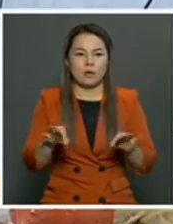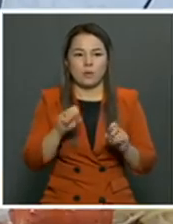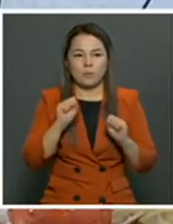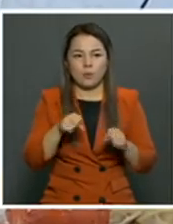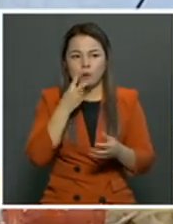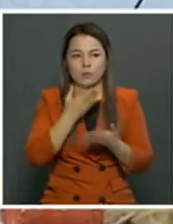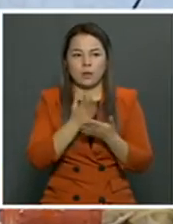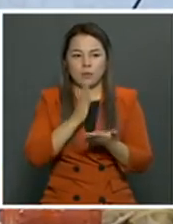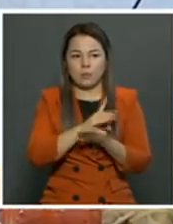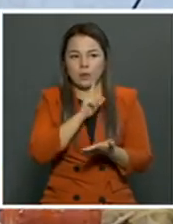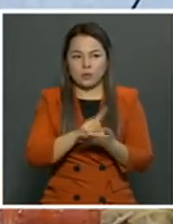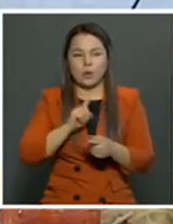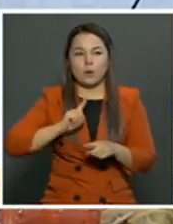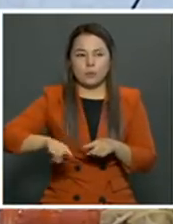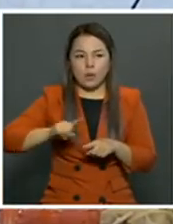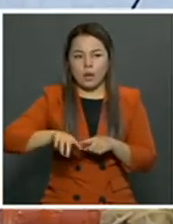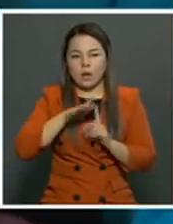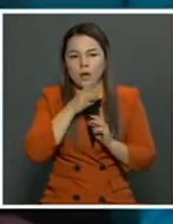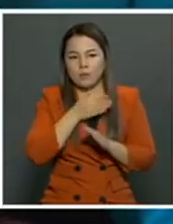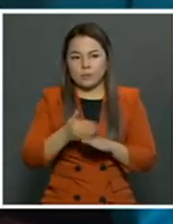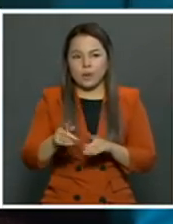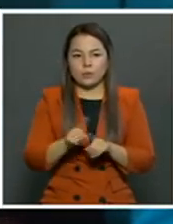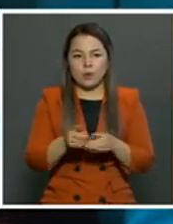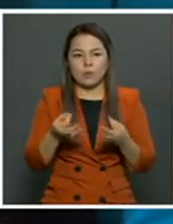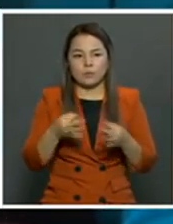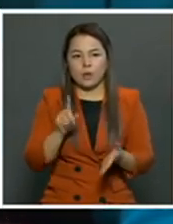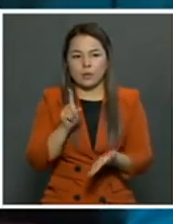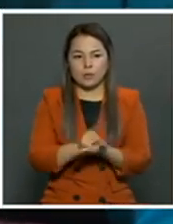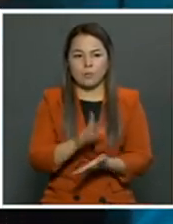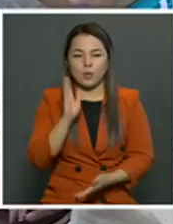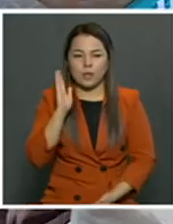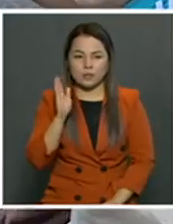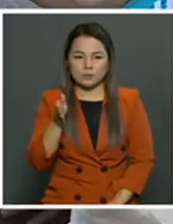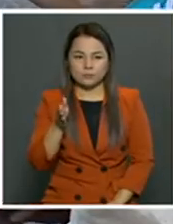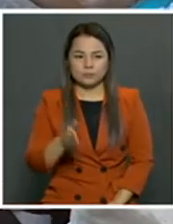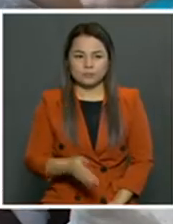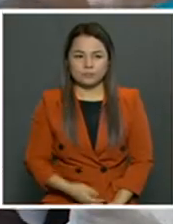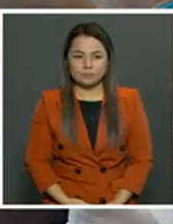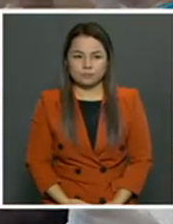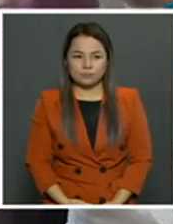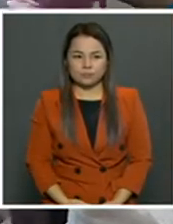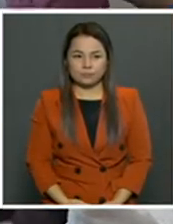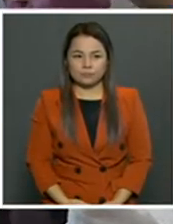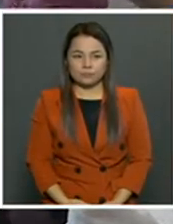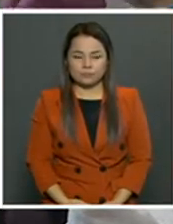ойлаймын. Себебі бірліктің алмайтын қамалы жоқ. Гаухар Төлекбай, Светлана Абдрахманова, Мақсат Тастембеков, ұлттық арна.